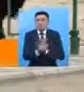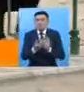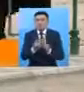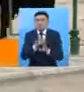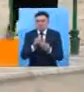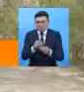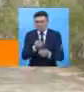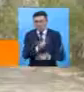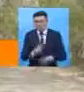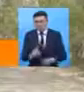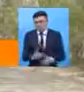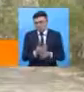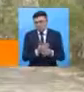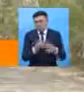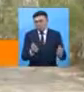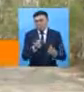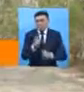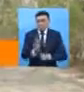Асиль каншина мат товму нав дидар